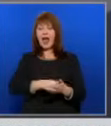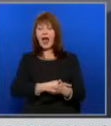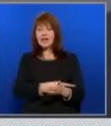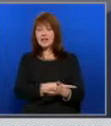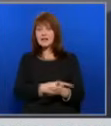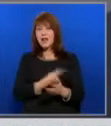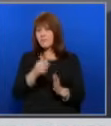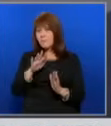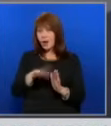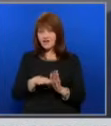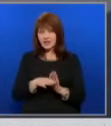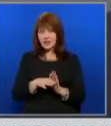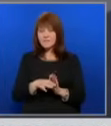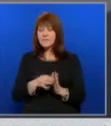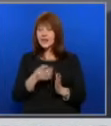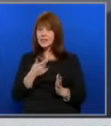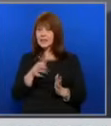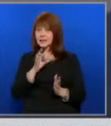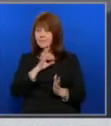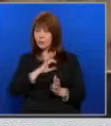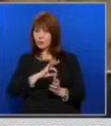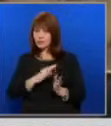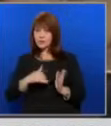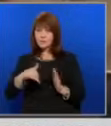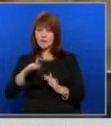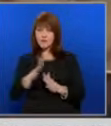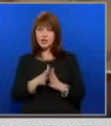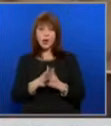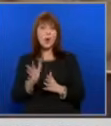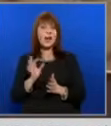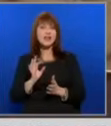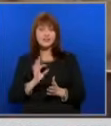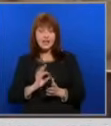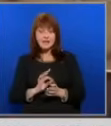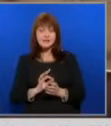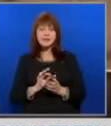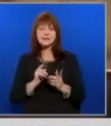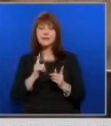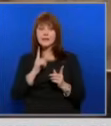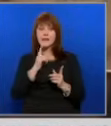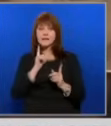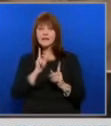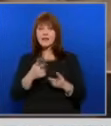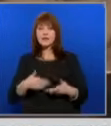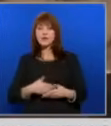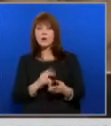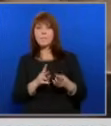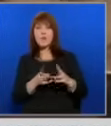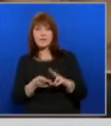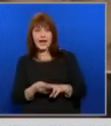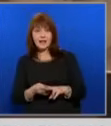За да получат повече хора шанс, е необходима промяна. От работата на координаторите в донорските центрове,